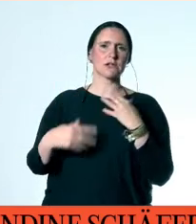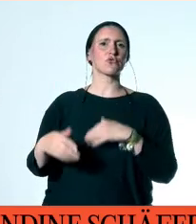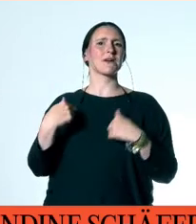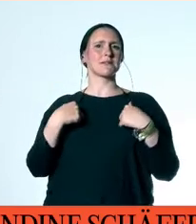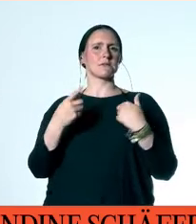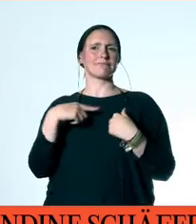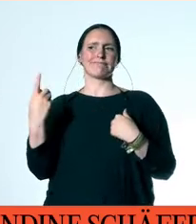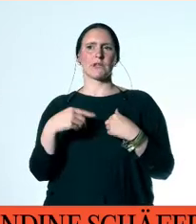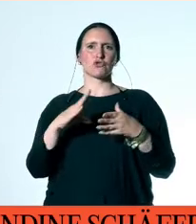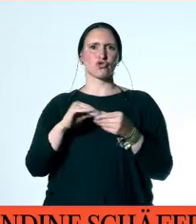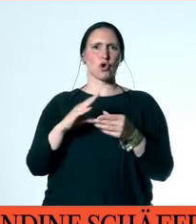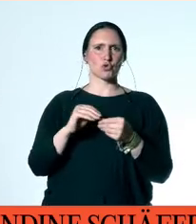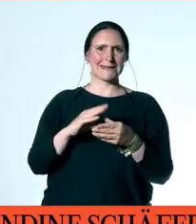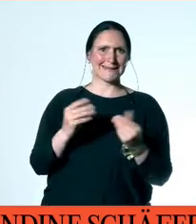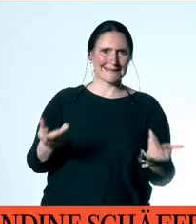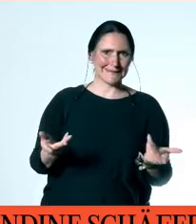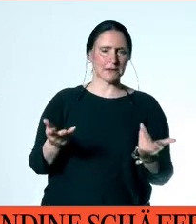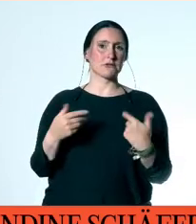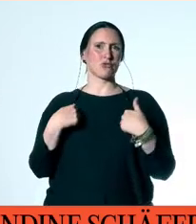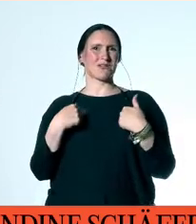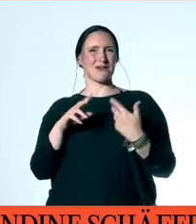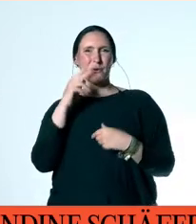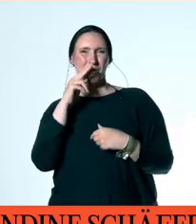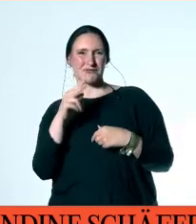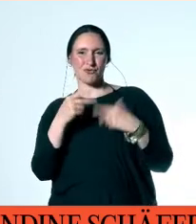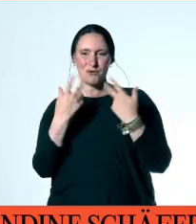Wir versuchen auch unsere Geschichten zu erzählen.